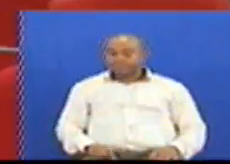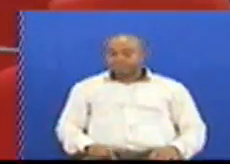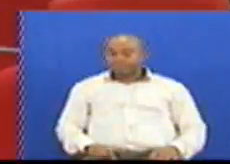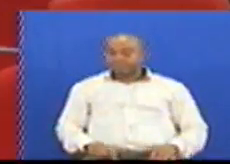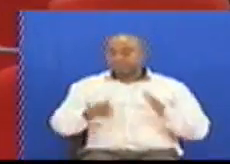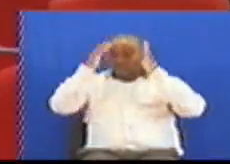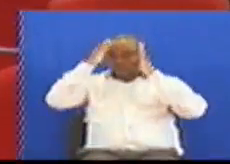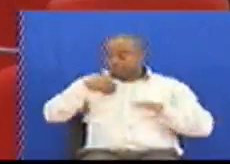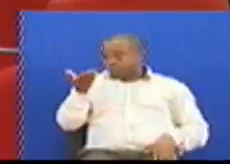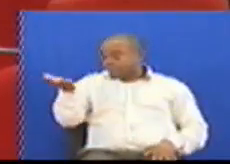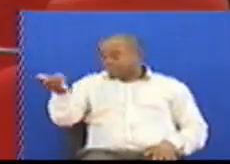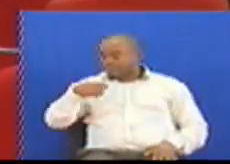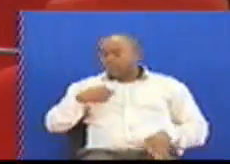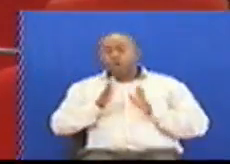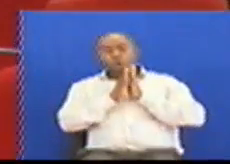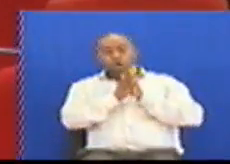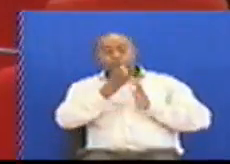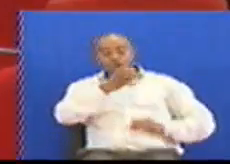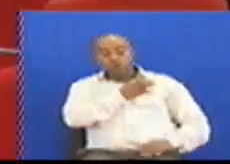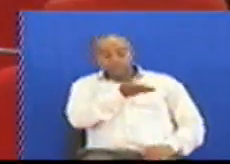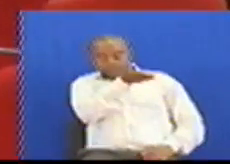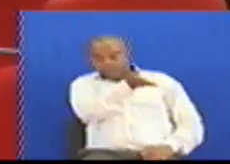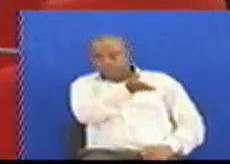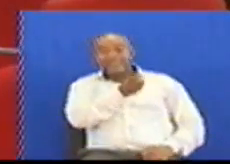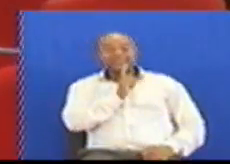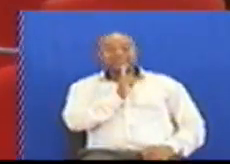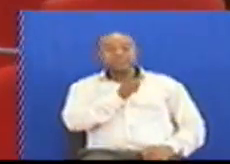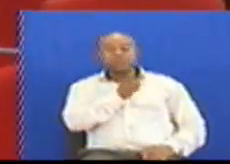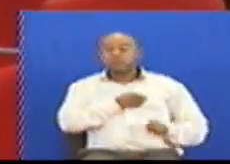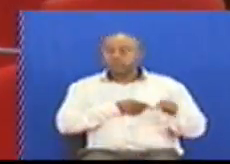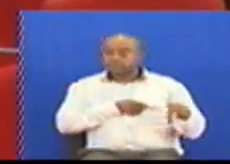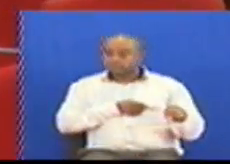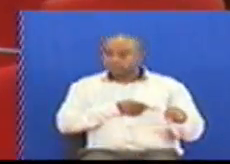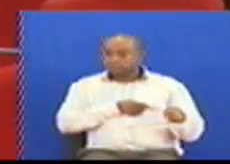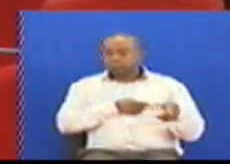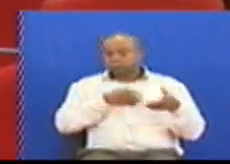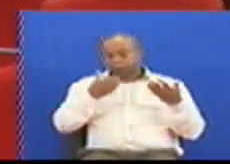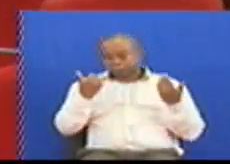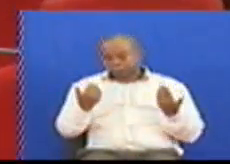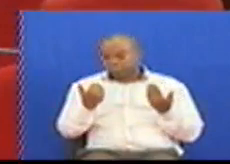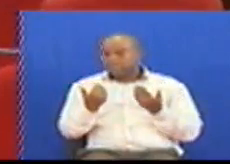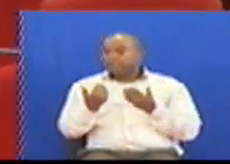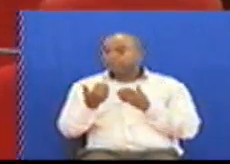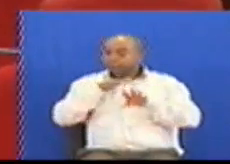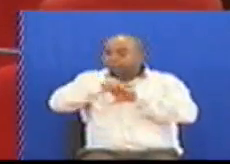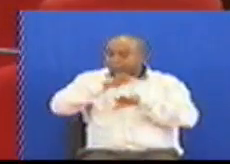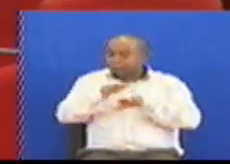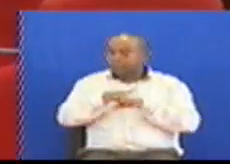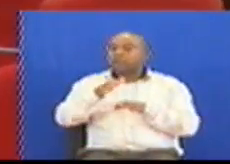sana mheshimiwa waziri wa TAMISEMI, kutokana na ile hoja ya mgawanyo kwenye pesa za